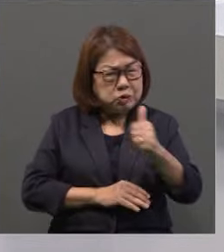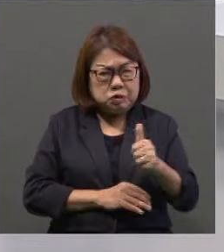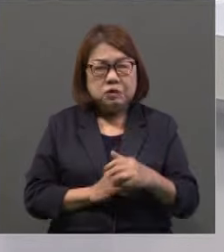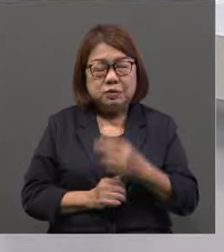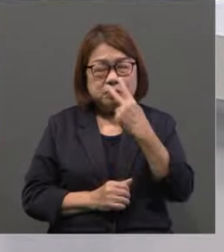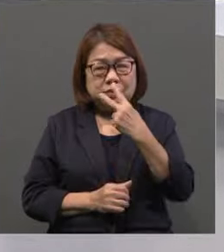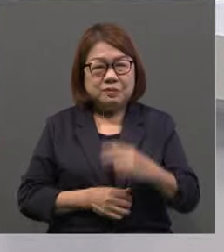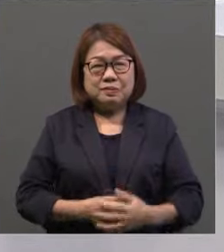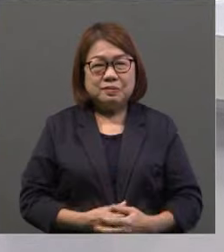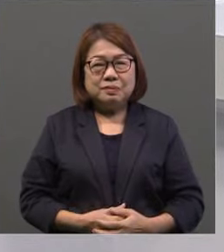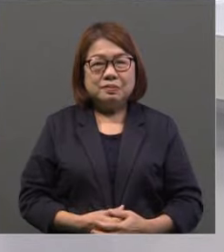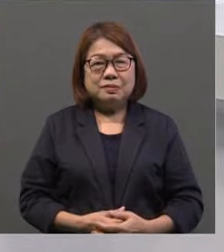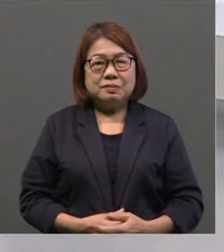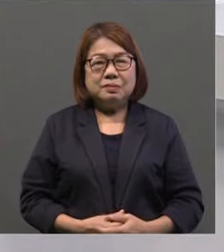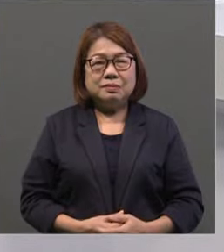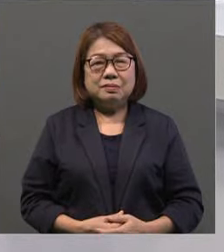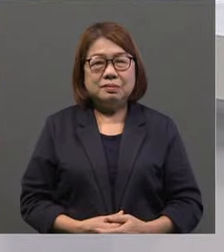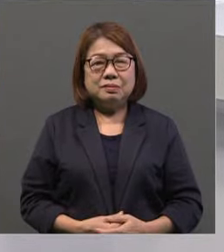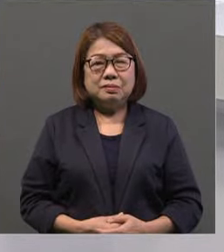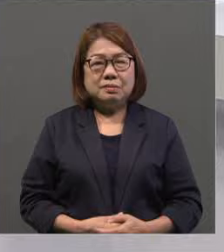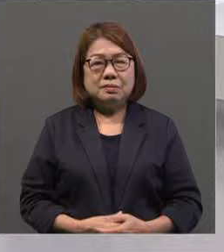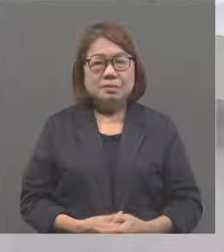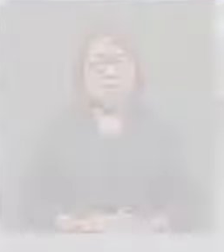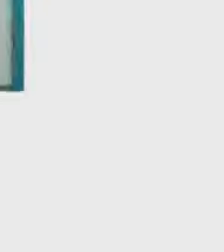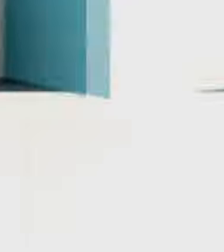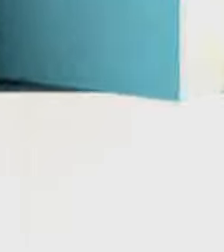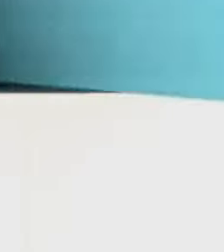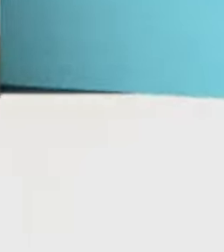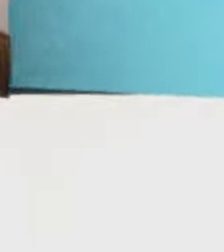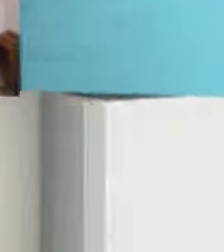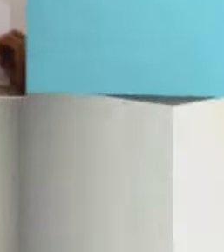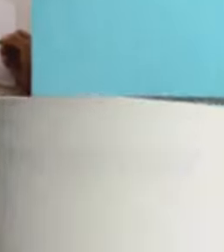ยนะครับไปติดตามกันในมุมข่าวเยาวชนครับ